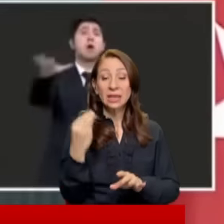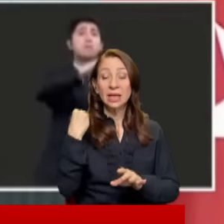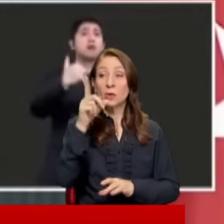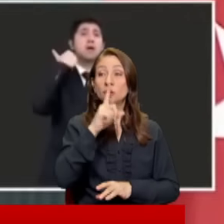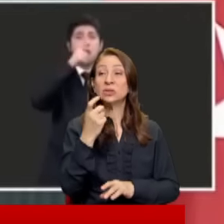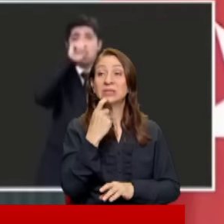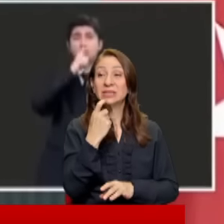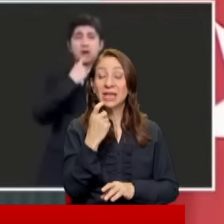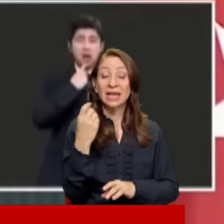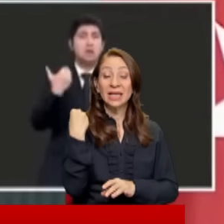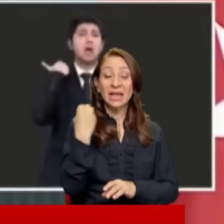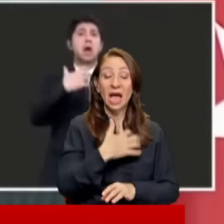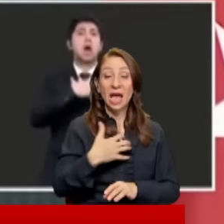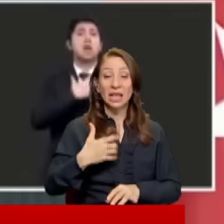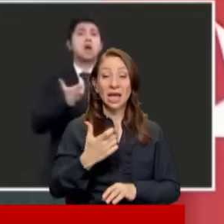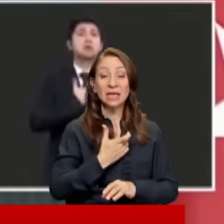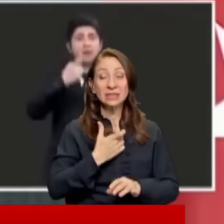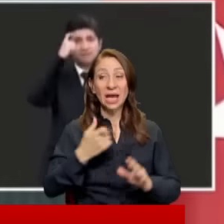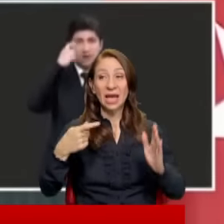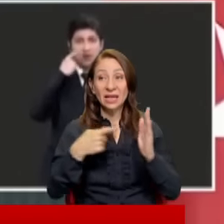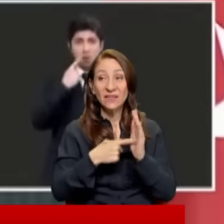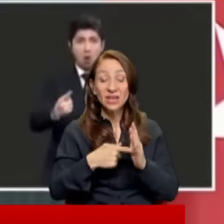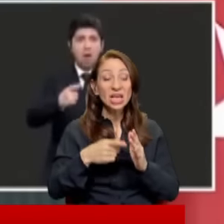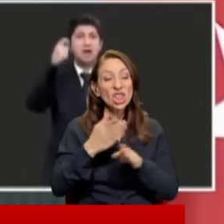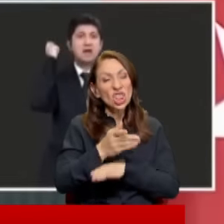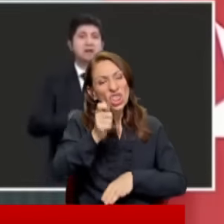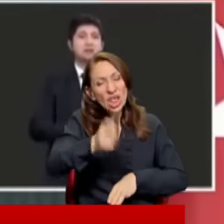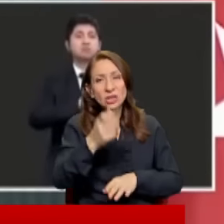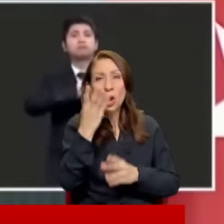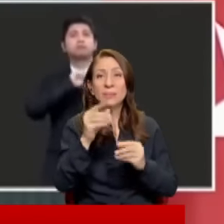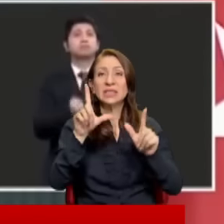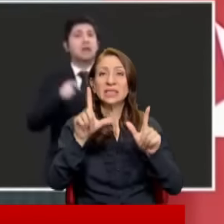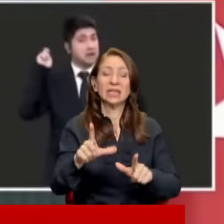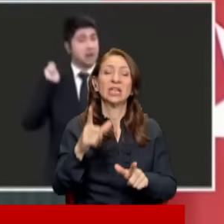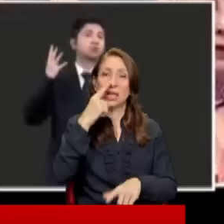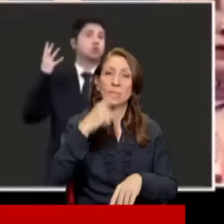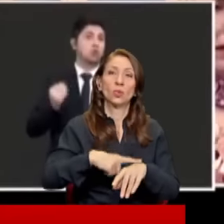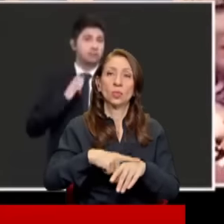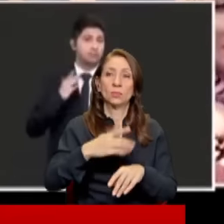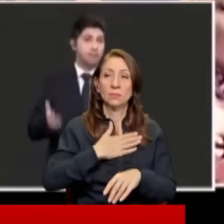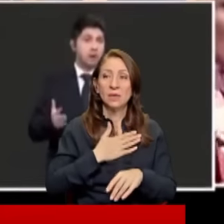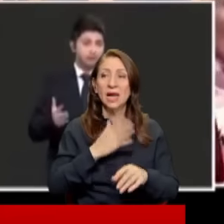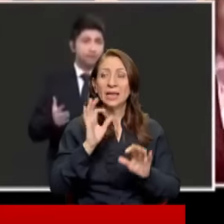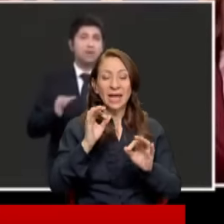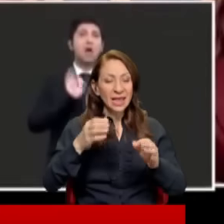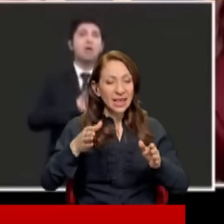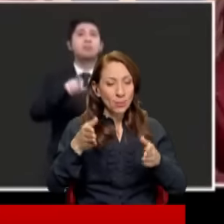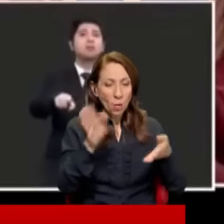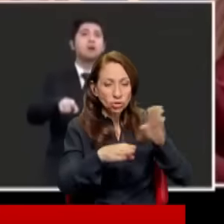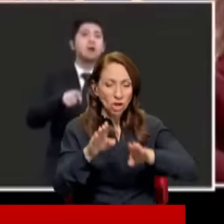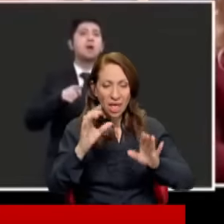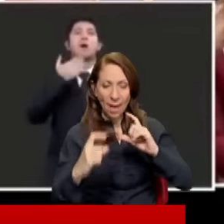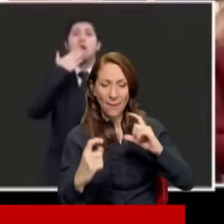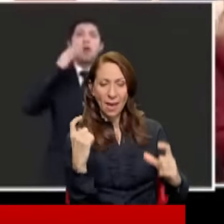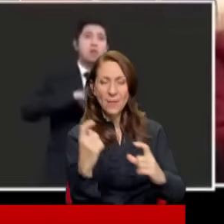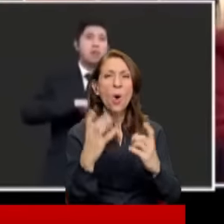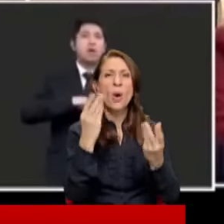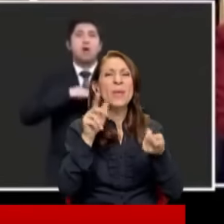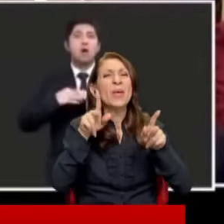yüzyılda yeni anayasa ülküsünü gerçeğe dönüş sürmemiz gerektiğine inanıyorum yamalı bohçaya dönüşen